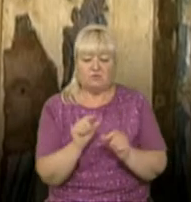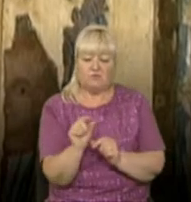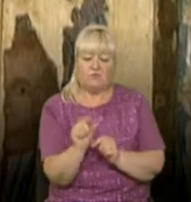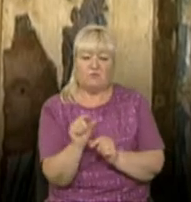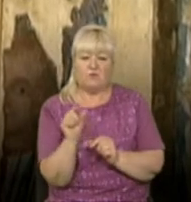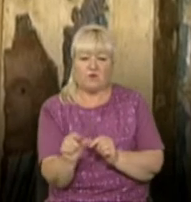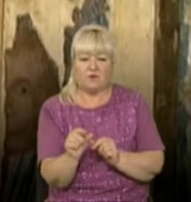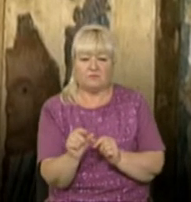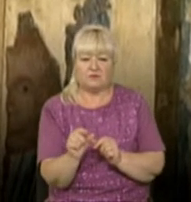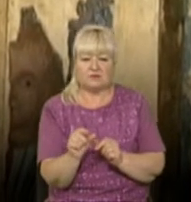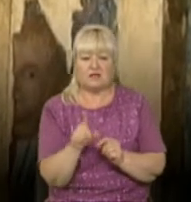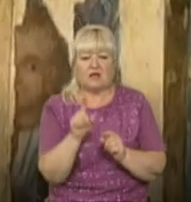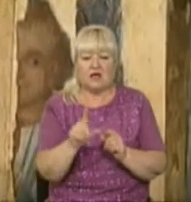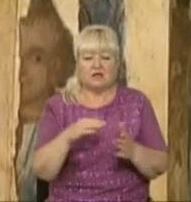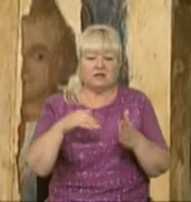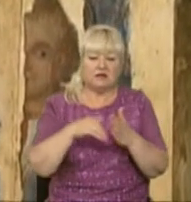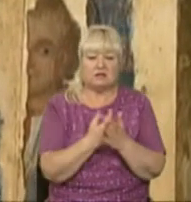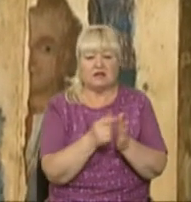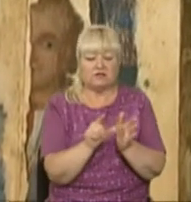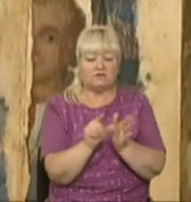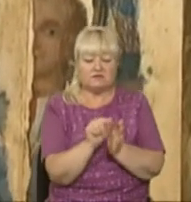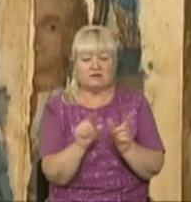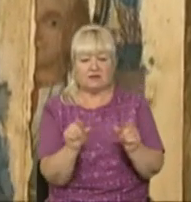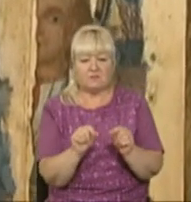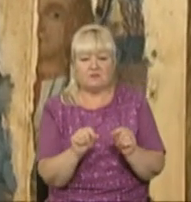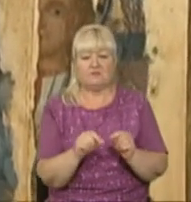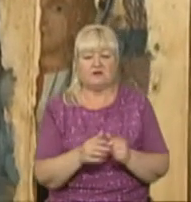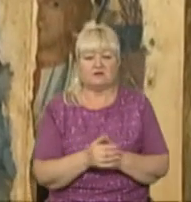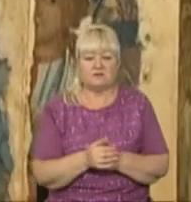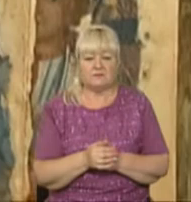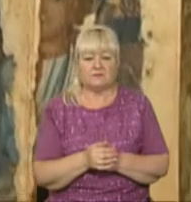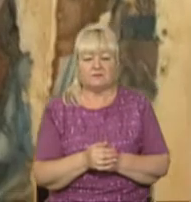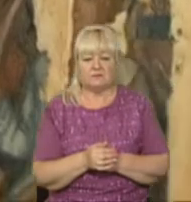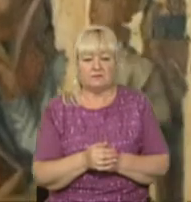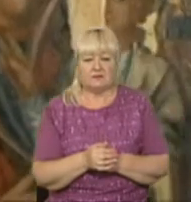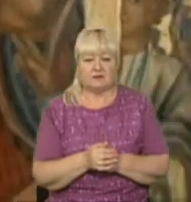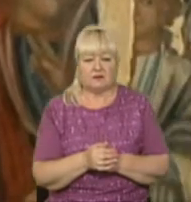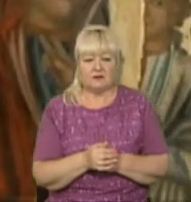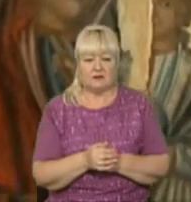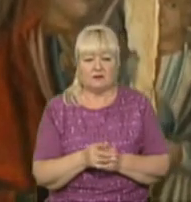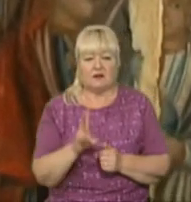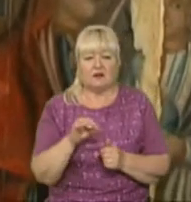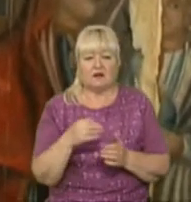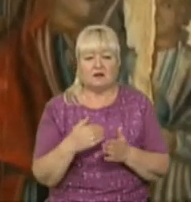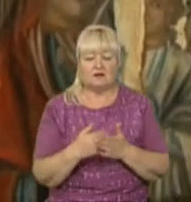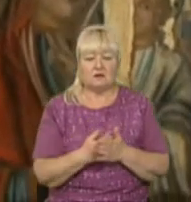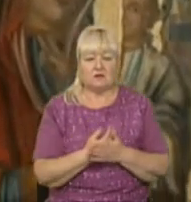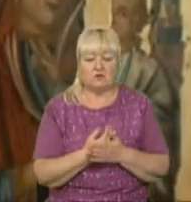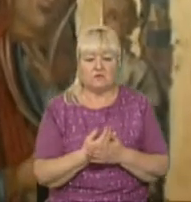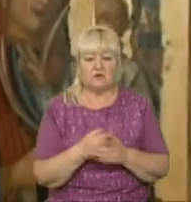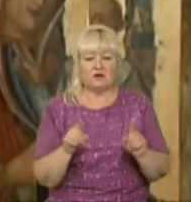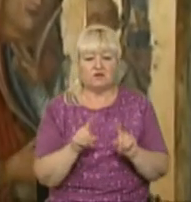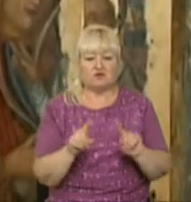між дошками. Їх наново скріплювалось, спочатку розшивалось, очищувалось і скріплювалось на нові шпуги,